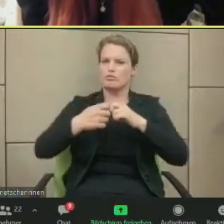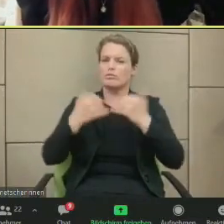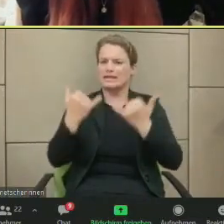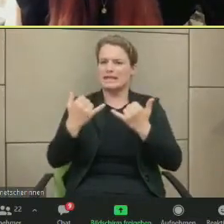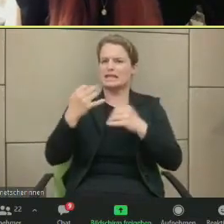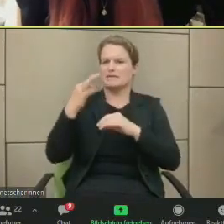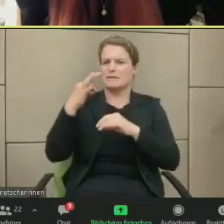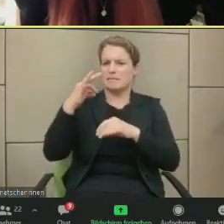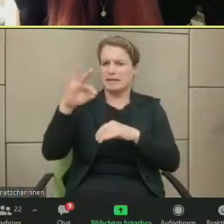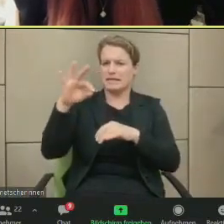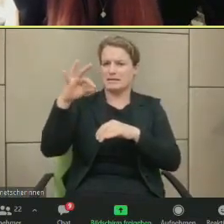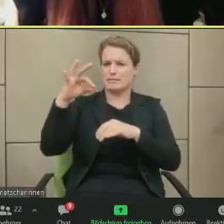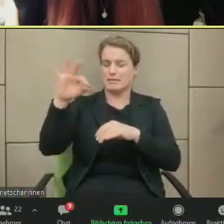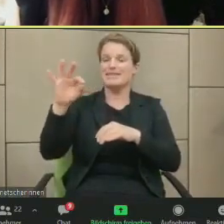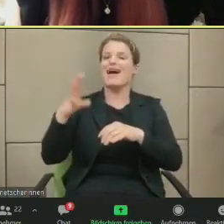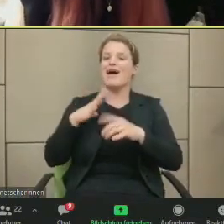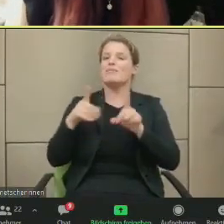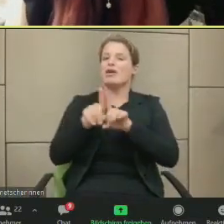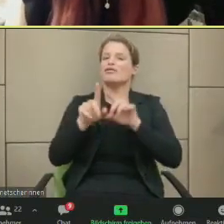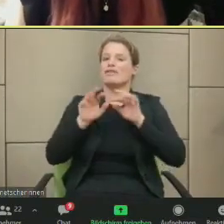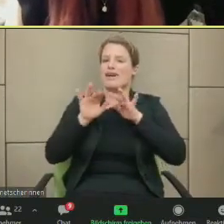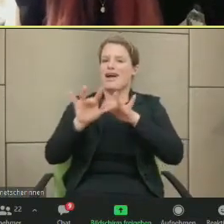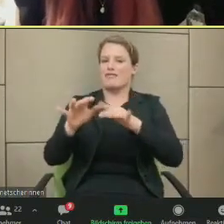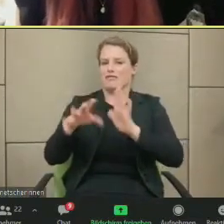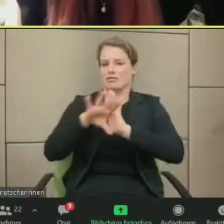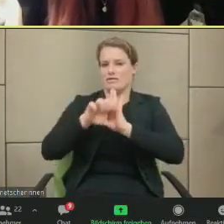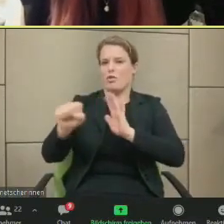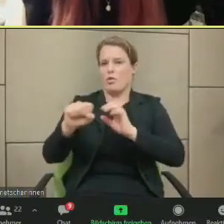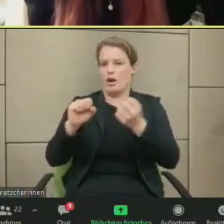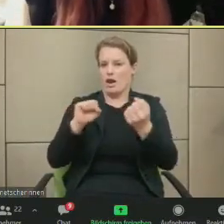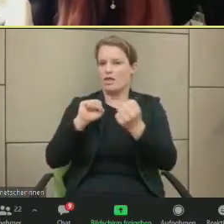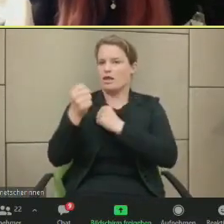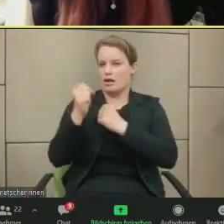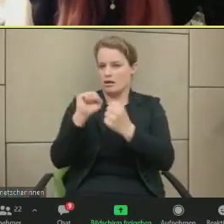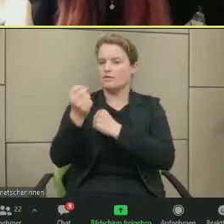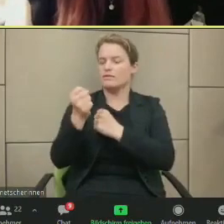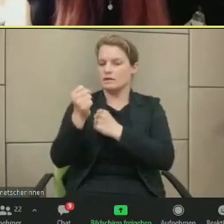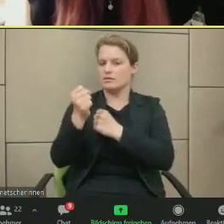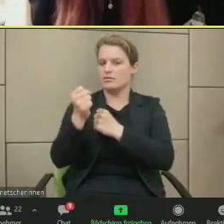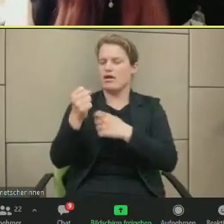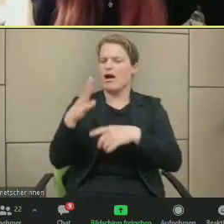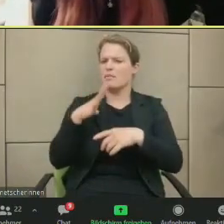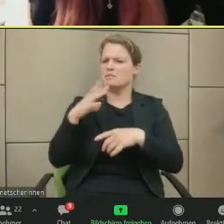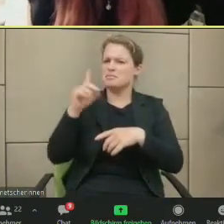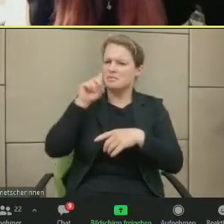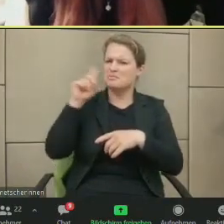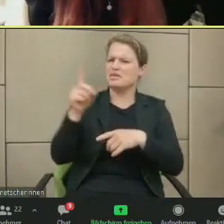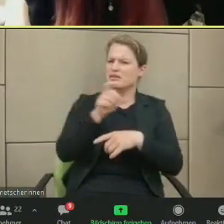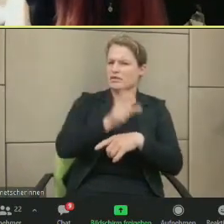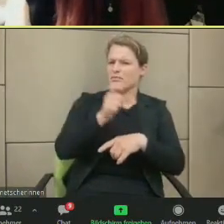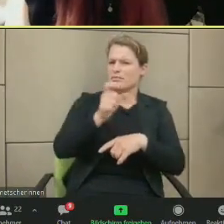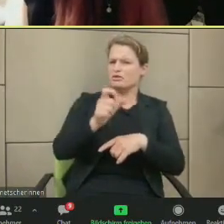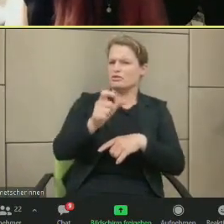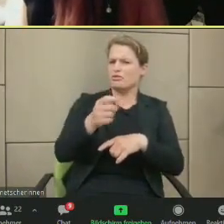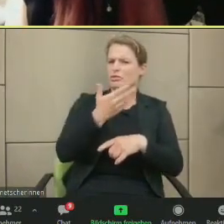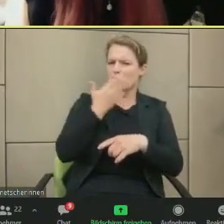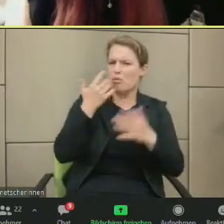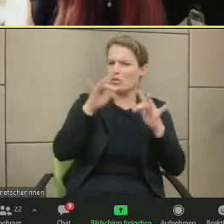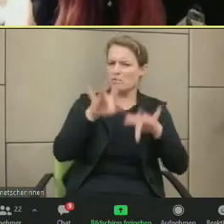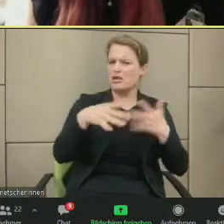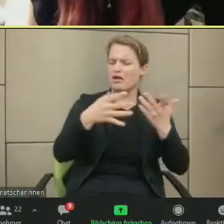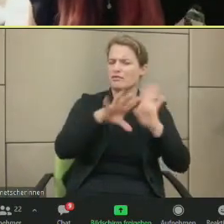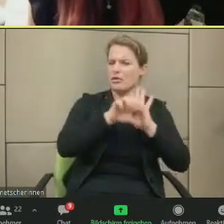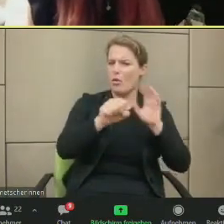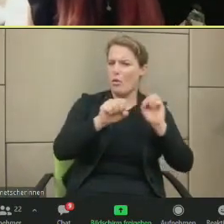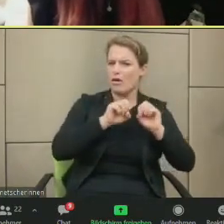viele Online-Aktivisten auch zurzeit. Und ich denke, man kann wirklich sagen, ohne Online-Aktivisten und Aktivisten generell, aber auch Online-Aktivisten wären wir